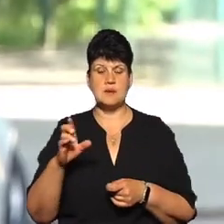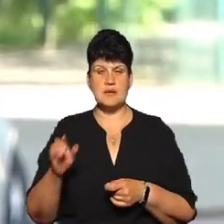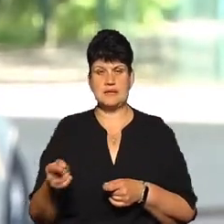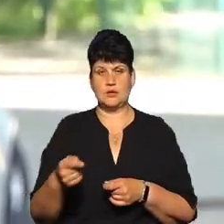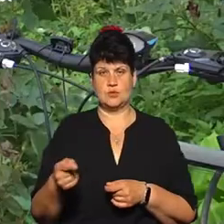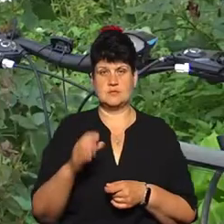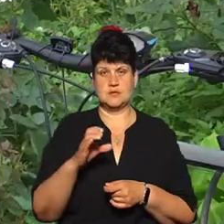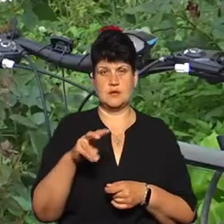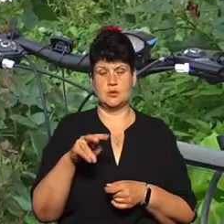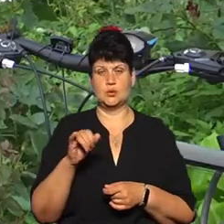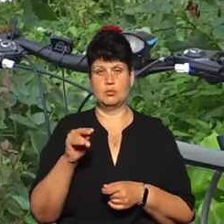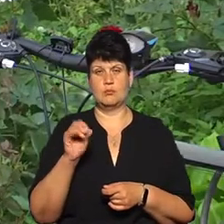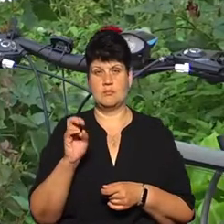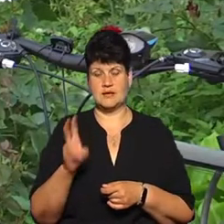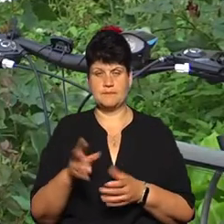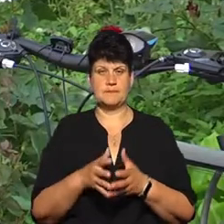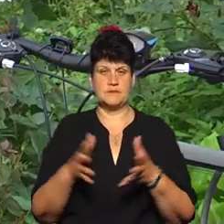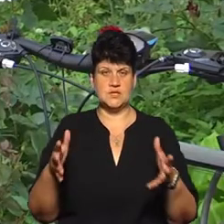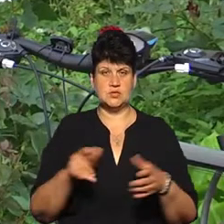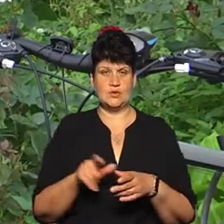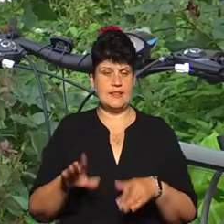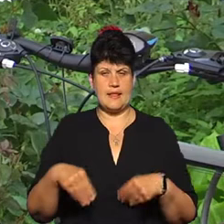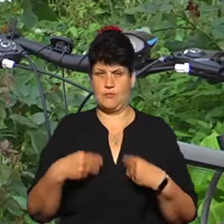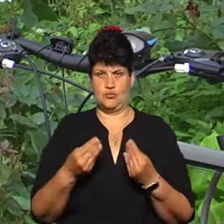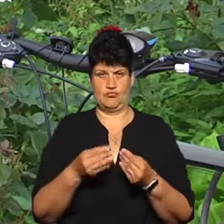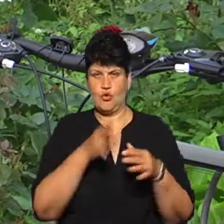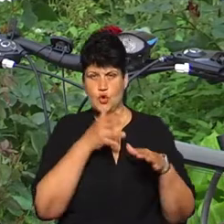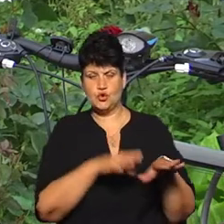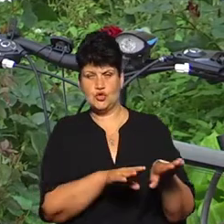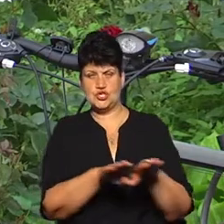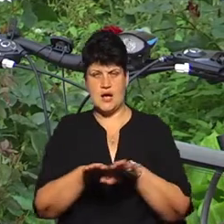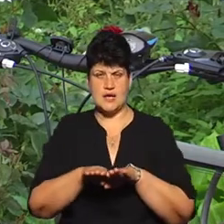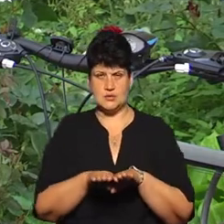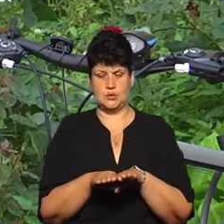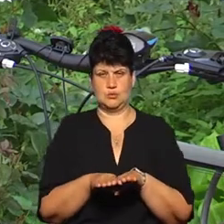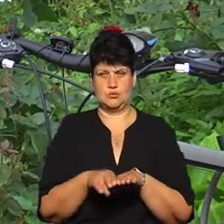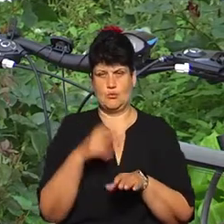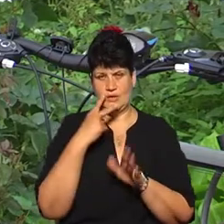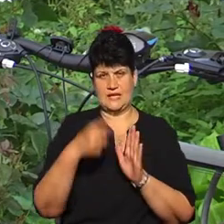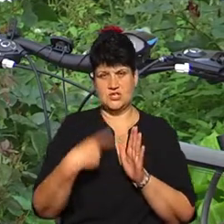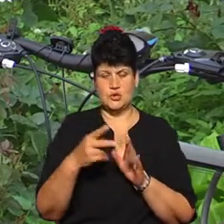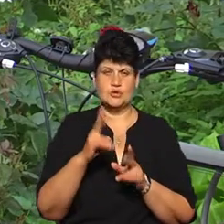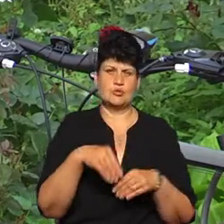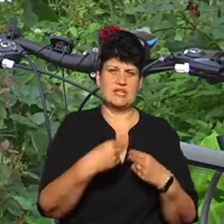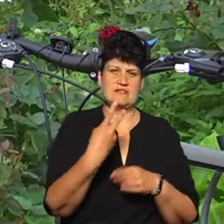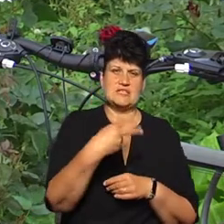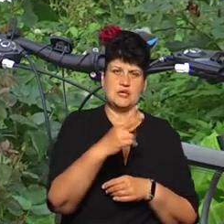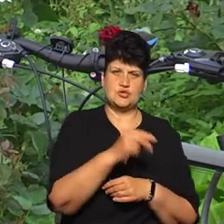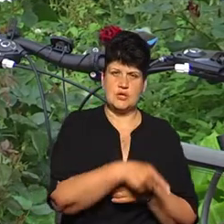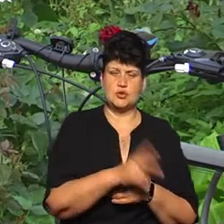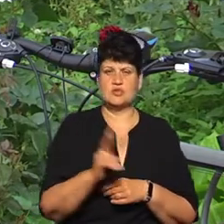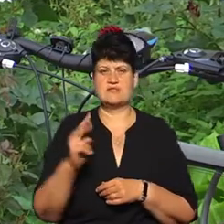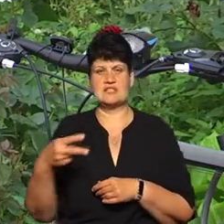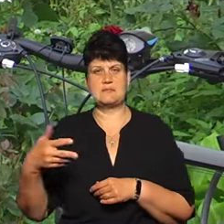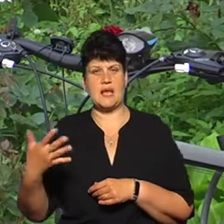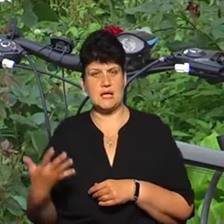Сергій Лупак. Більшість співвласників не подають одночасно покази індивідуальних лічильників. Хтось подає 20-го числа, хтось 25-го